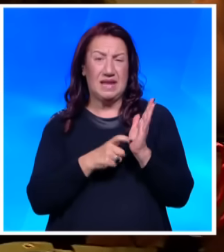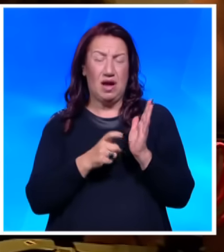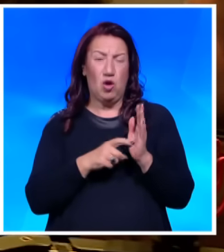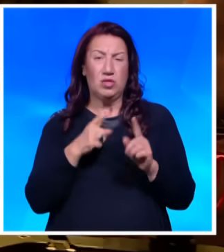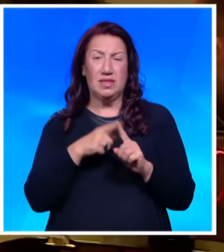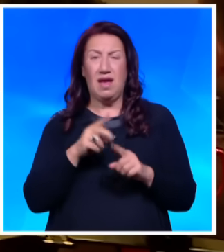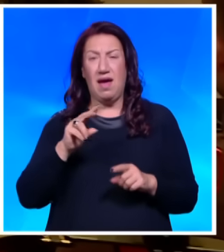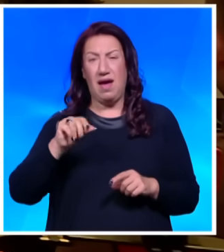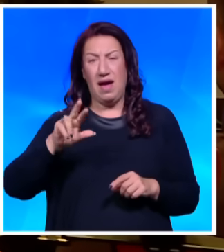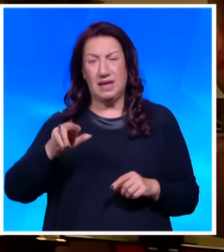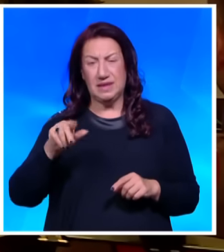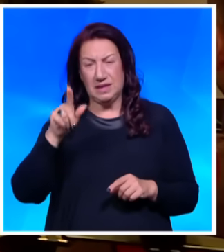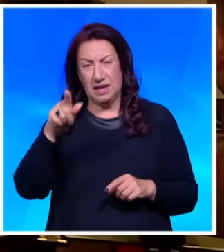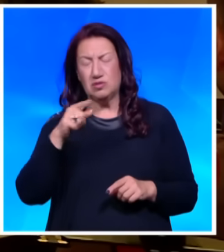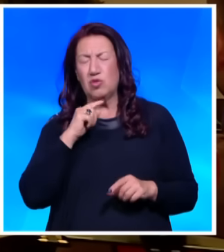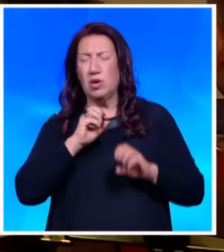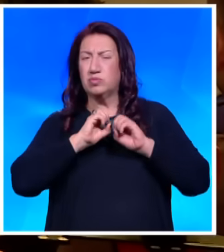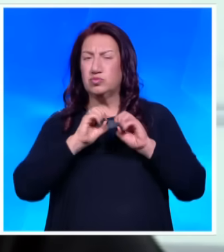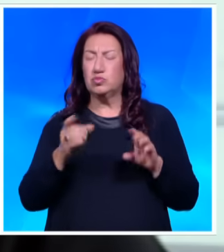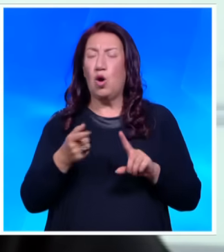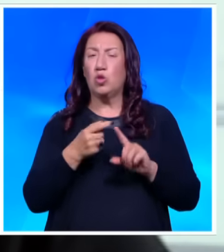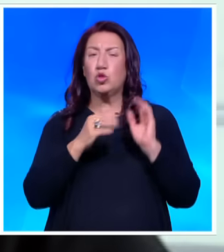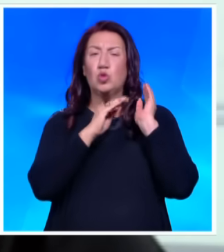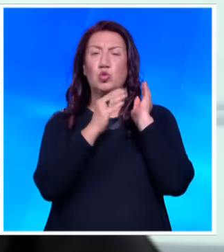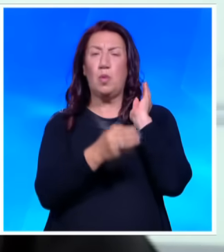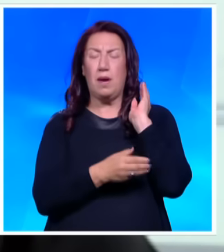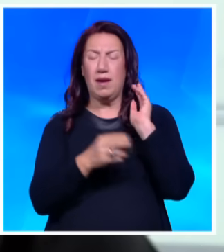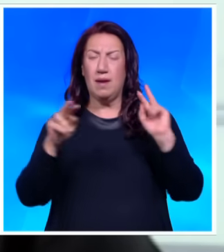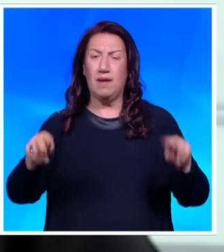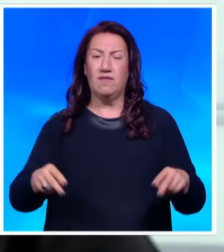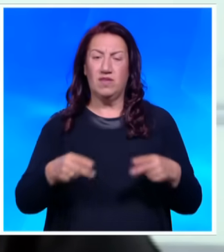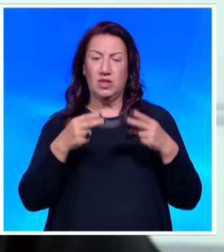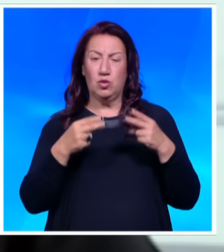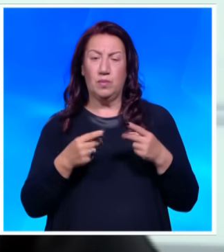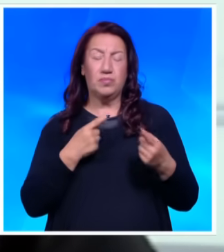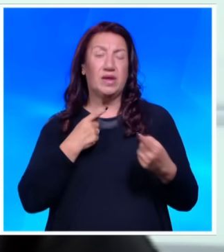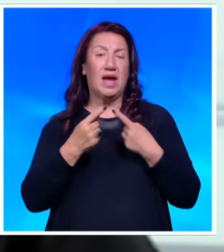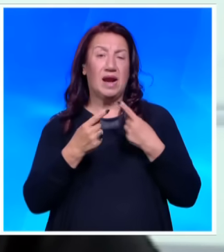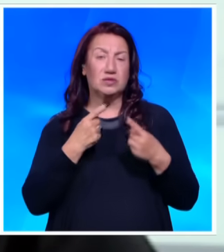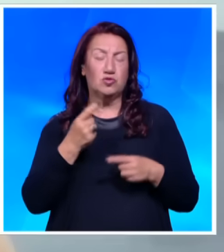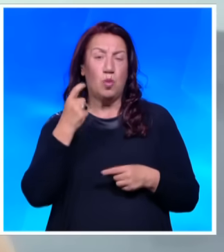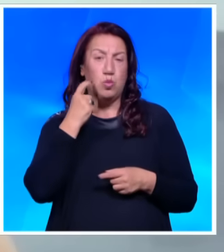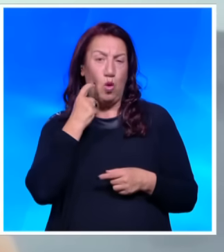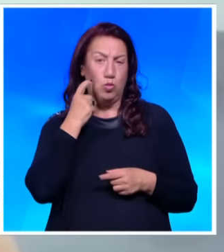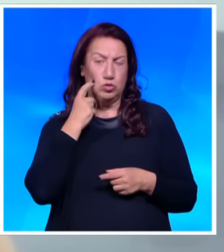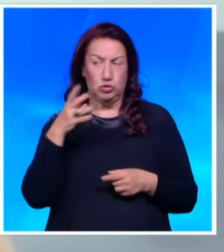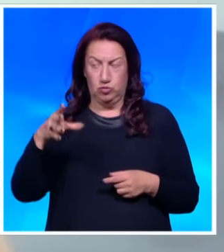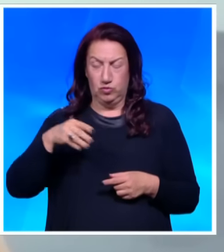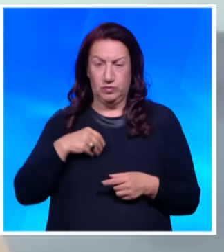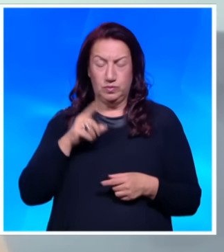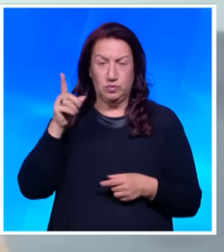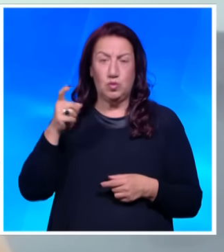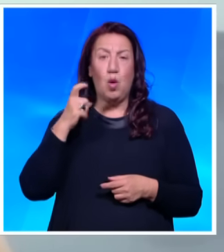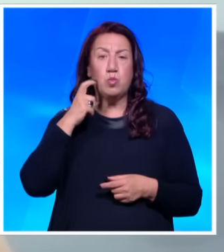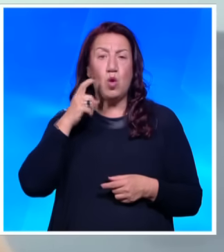от Дубай на видеоконферентна пресконференция. Разговорът Бойко Борисов се е състоял в Бояна в резиденция. Той каза, ще